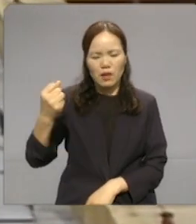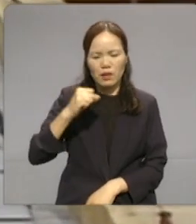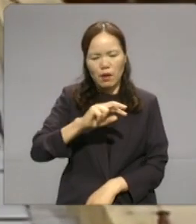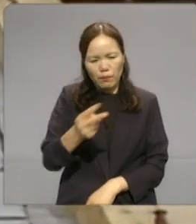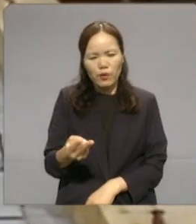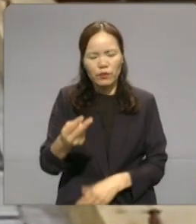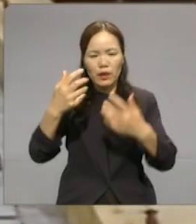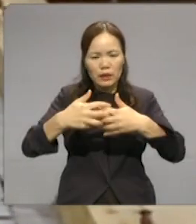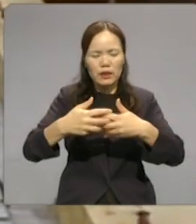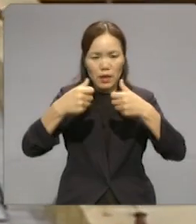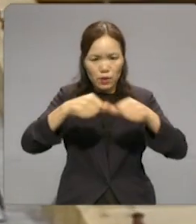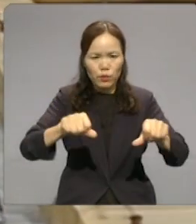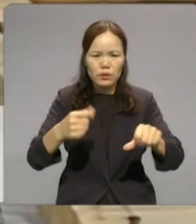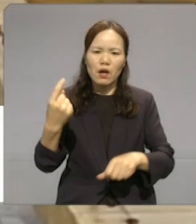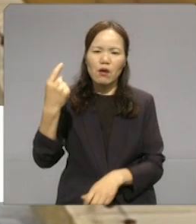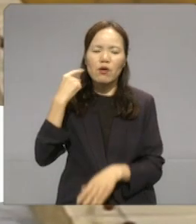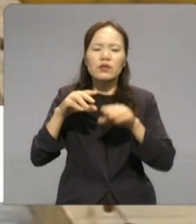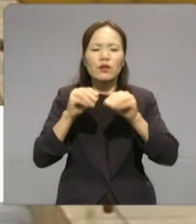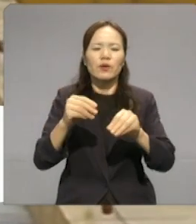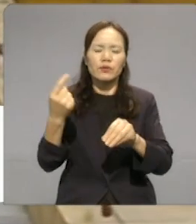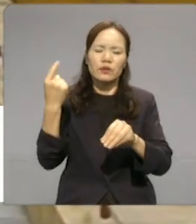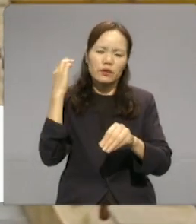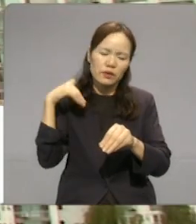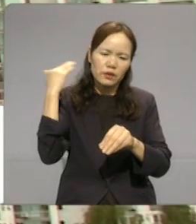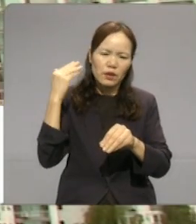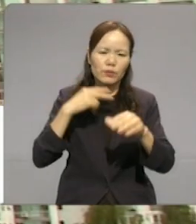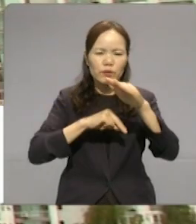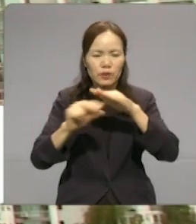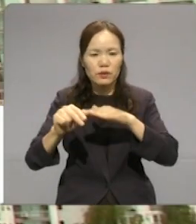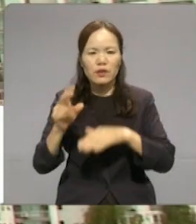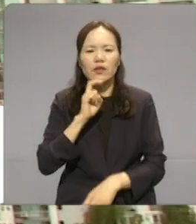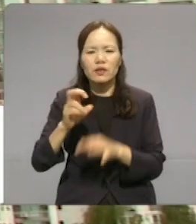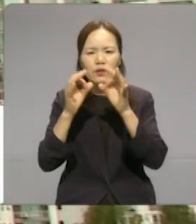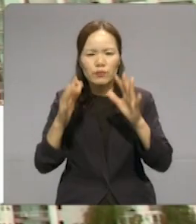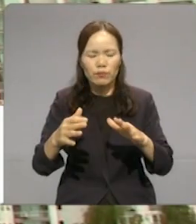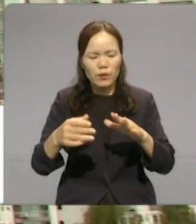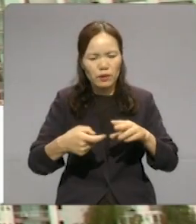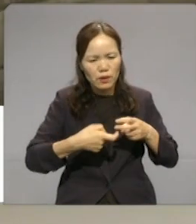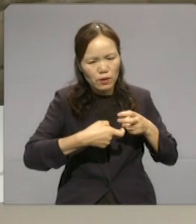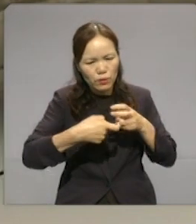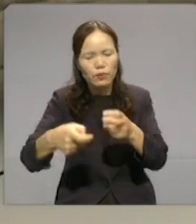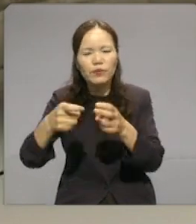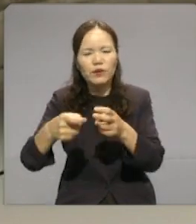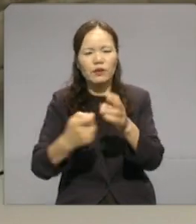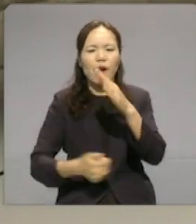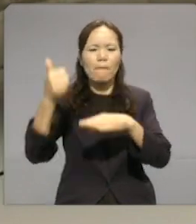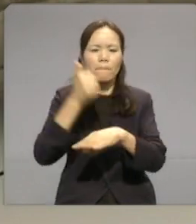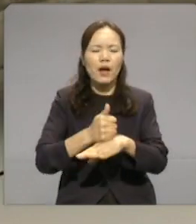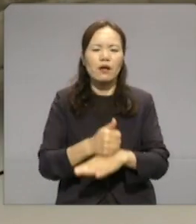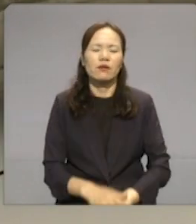이상으로 어제 오전에 멈춰선 의정부 경전철입니다. 20분 만에 겨우 차량 기지로 옮기는데